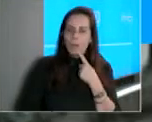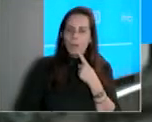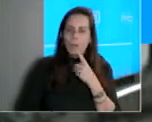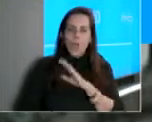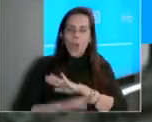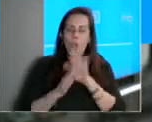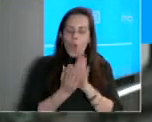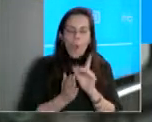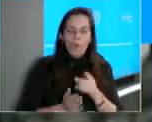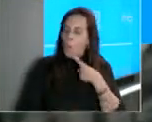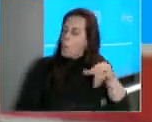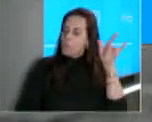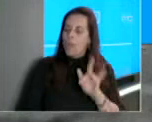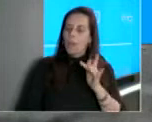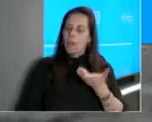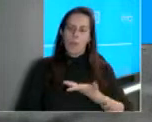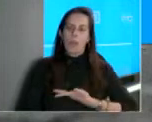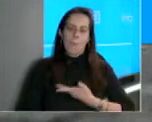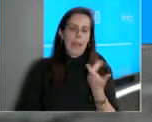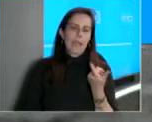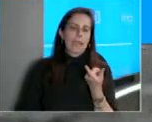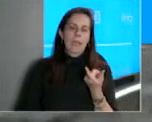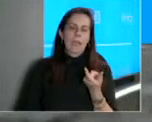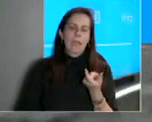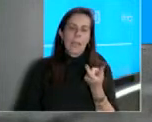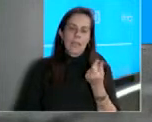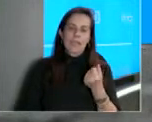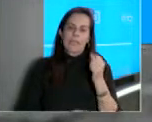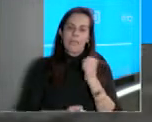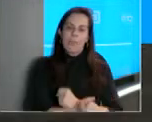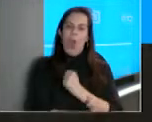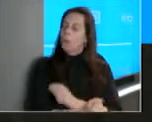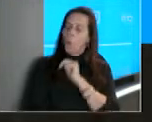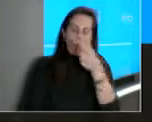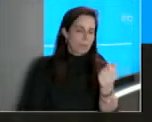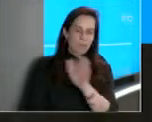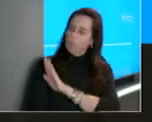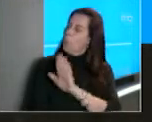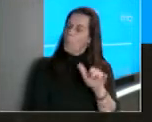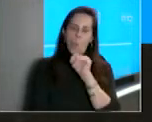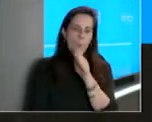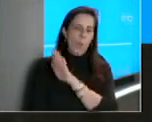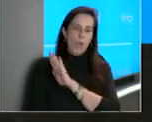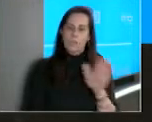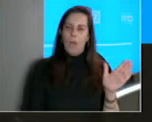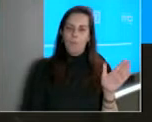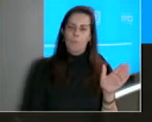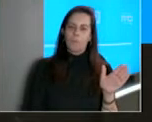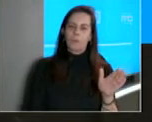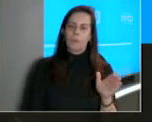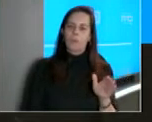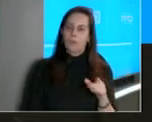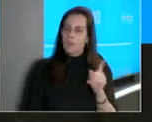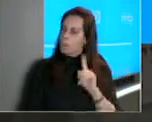אחד מעמודי העיתון נגד ההסכם. אז קרליבך לא אישר קו עם עיתונות מגויסת. במקומות